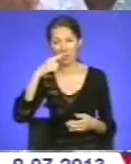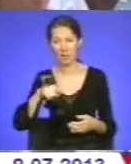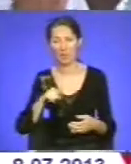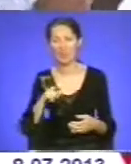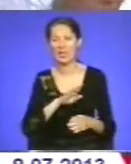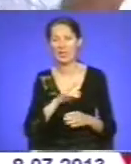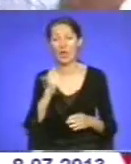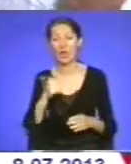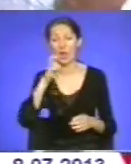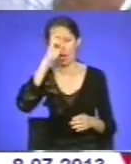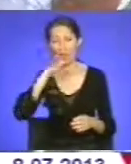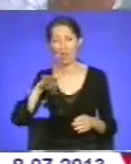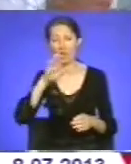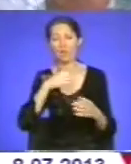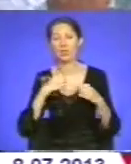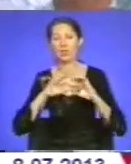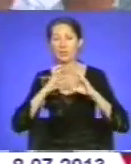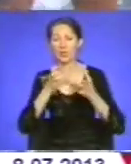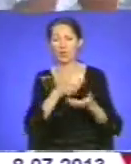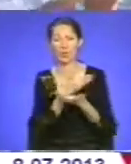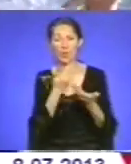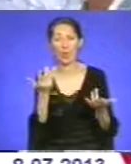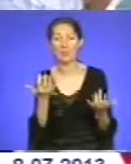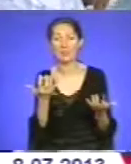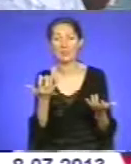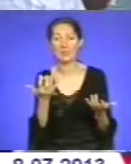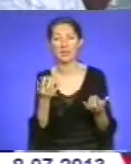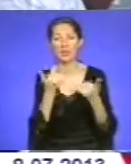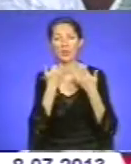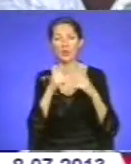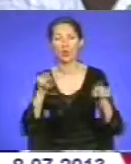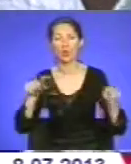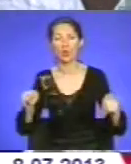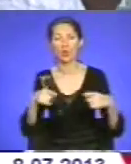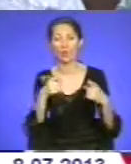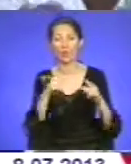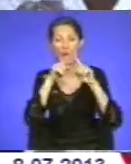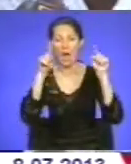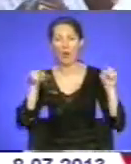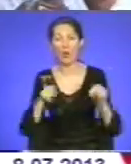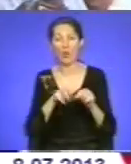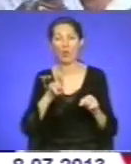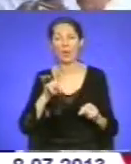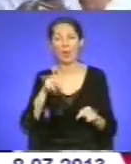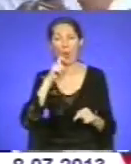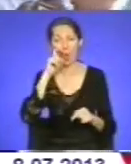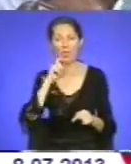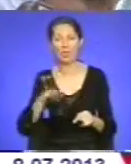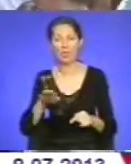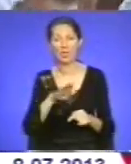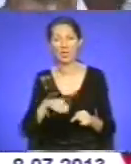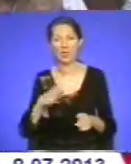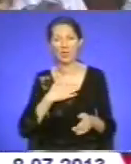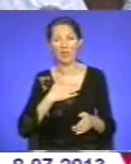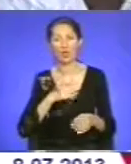одна країна світу не має стільки чудотворних ікон, як Україна. От і в нас